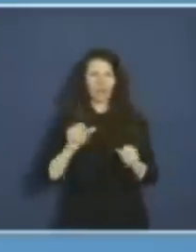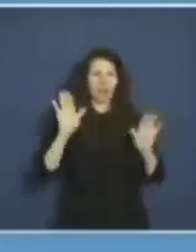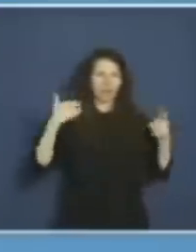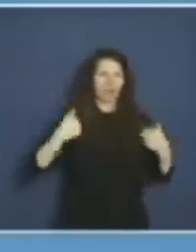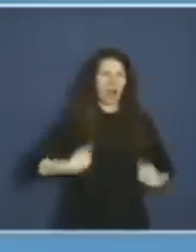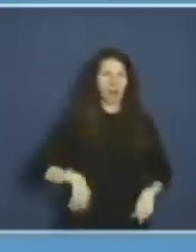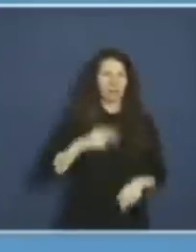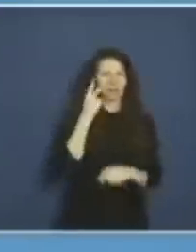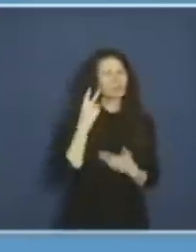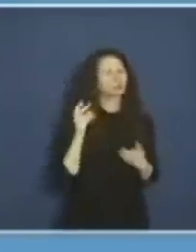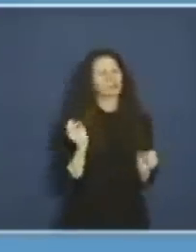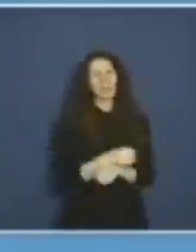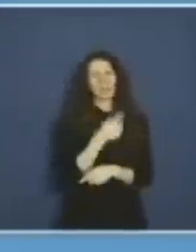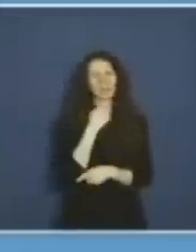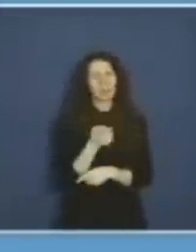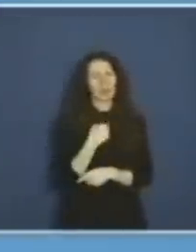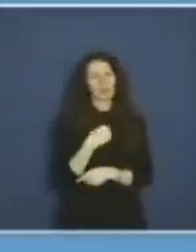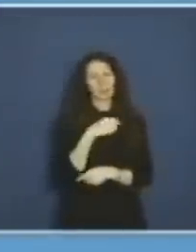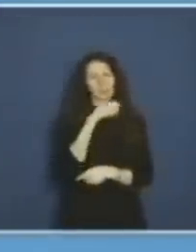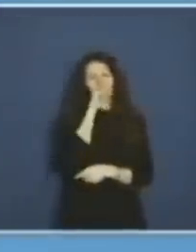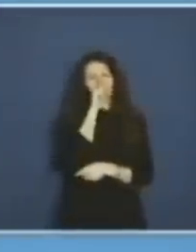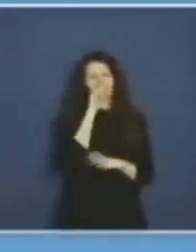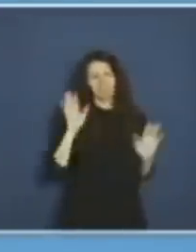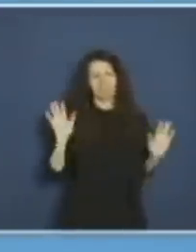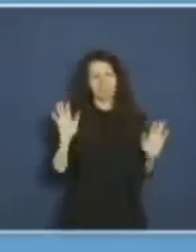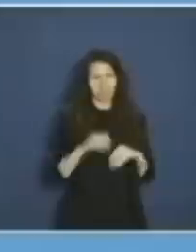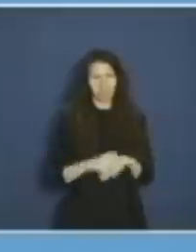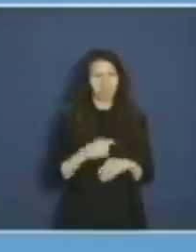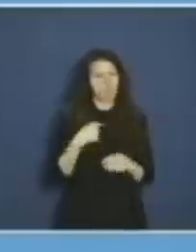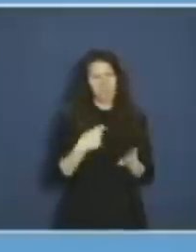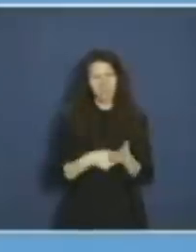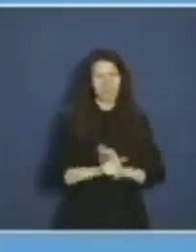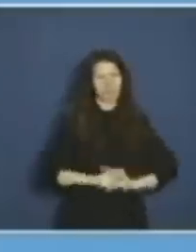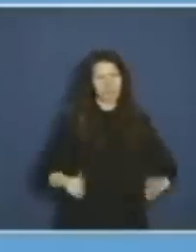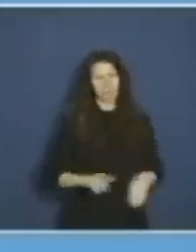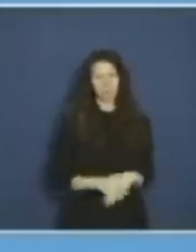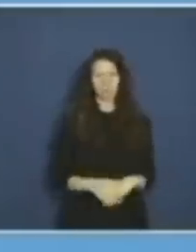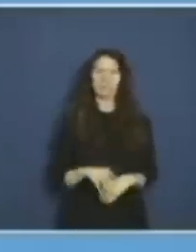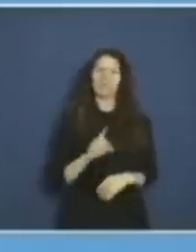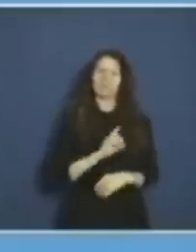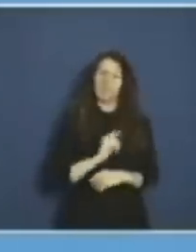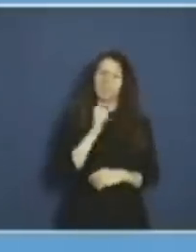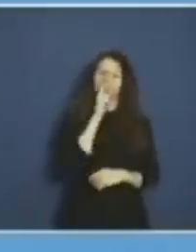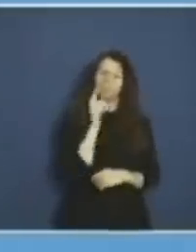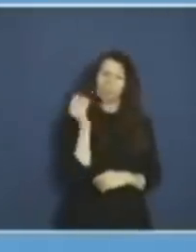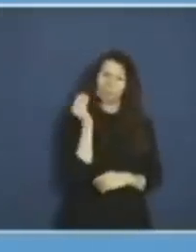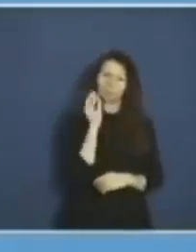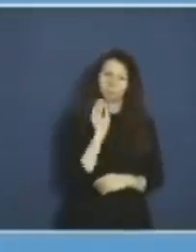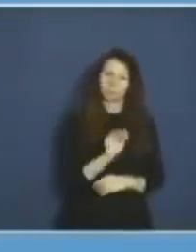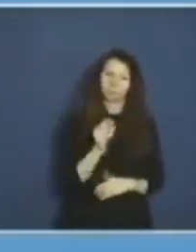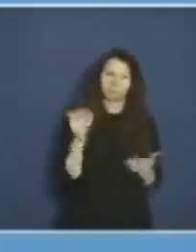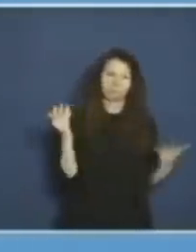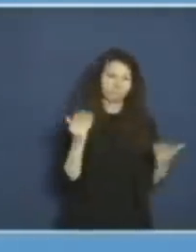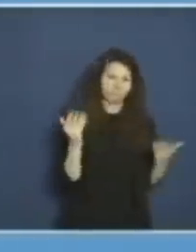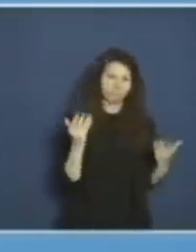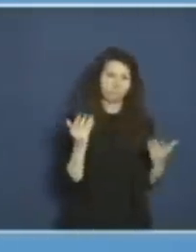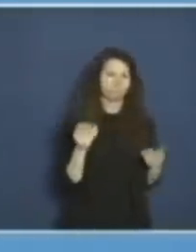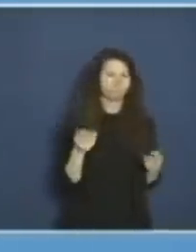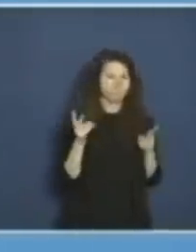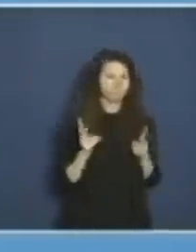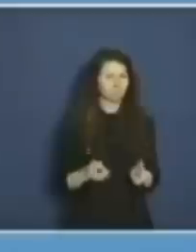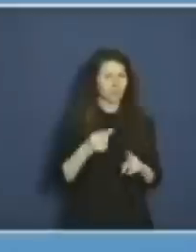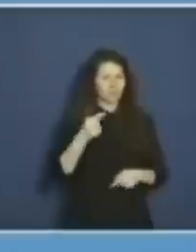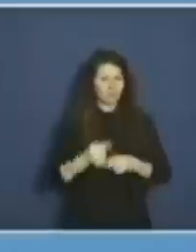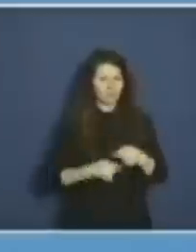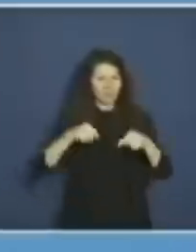haben. Darüber möchte ich jetzt keine Aussage tatsächlich treffen. Also ich habe jetzt wirklich nur dazu gesagt, wie das Verfahren